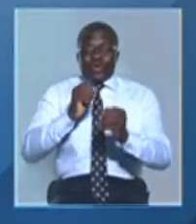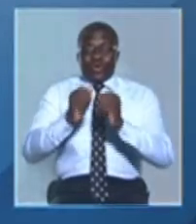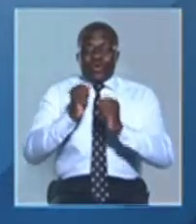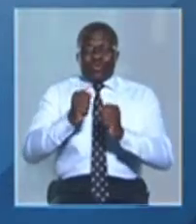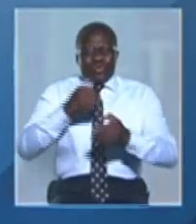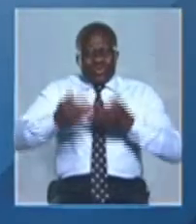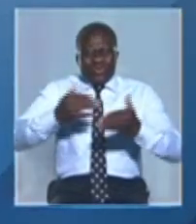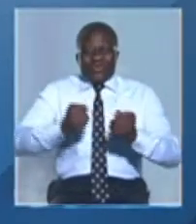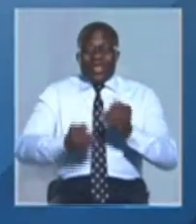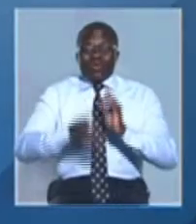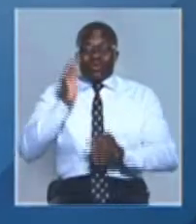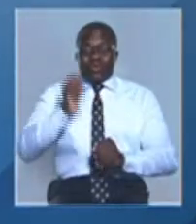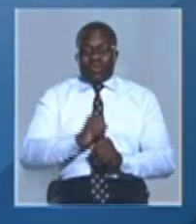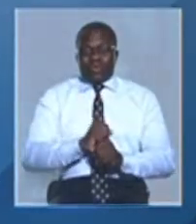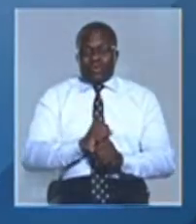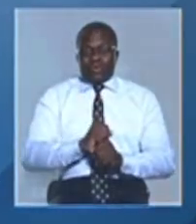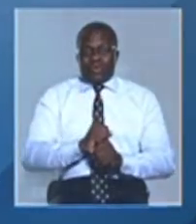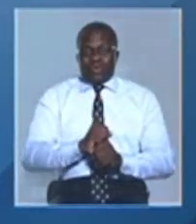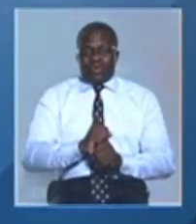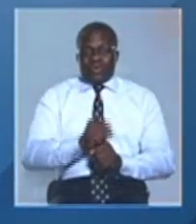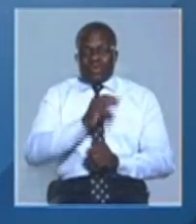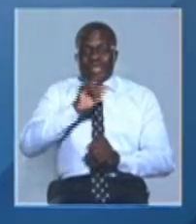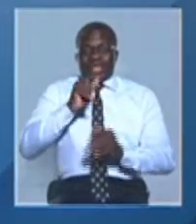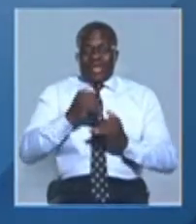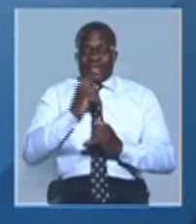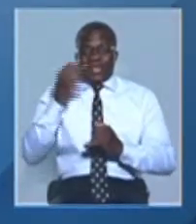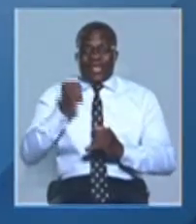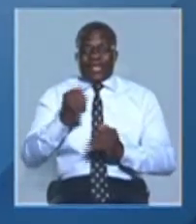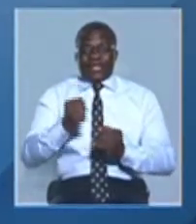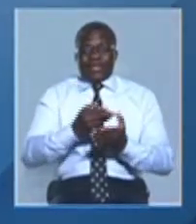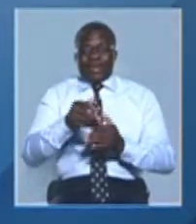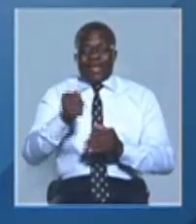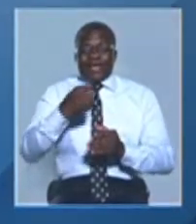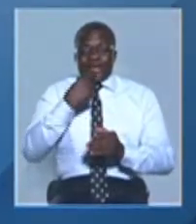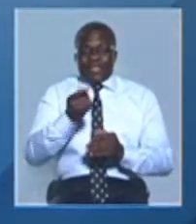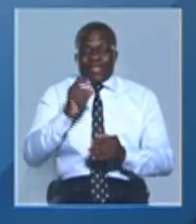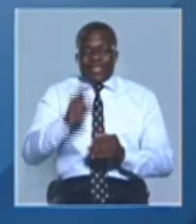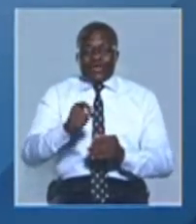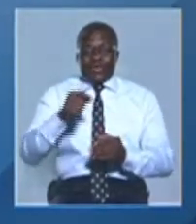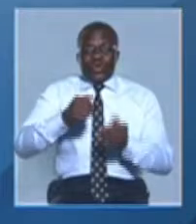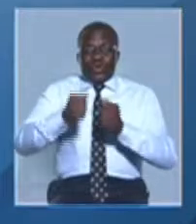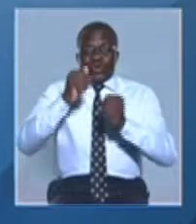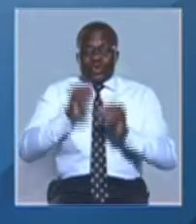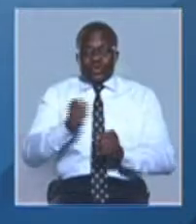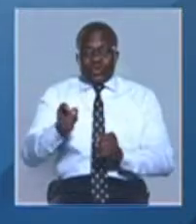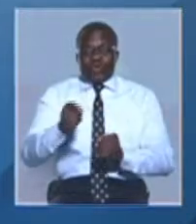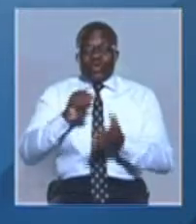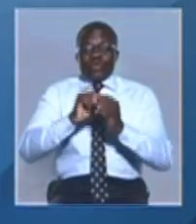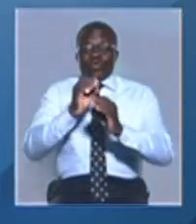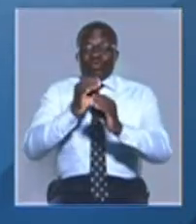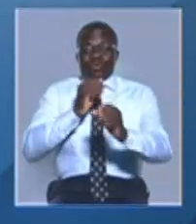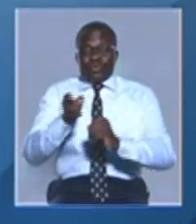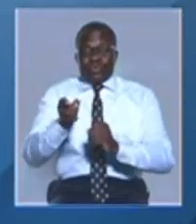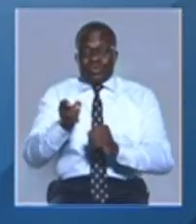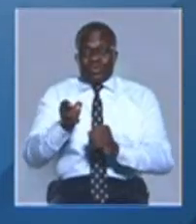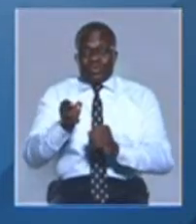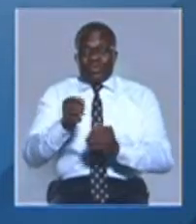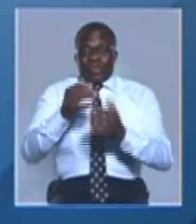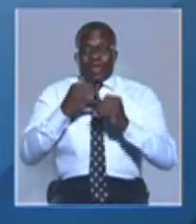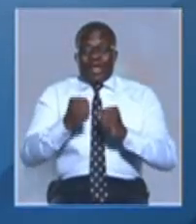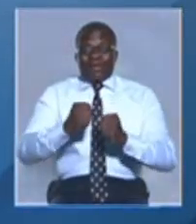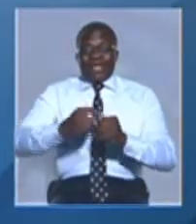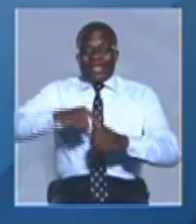roulait à vive allure. Il a été par ailleurs signalé que le conducteur de ce bus avait